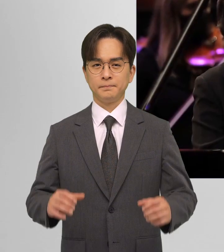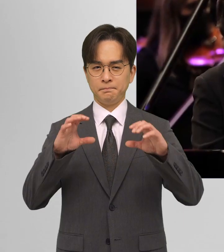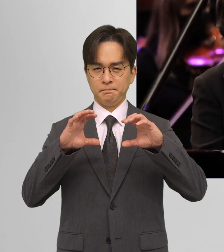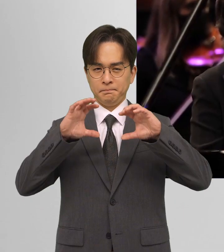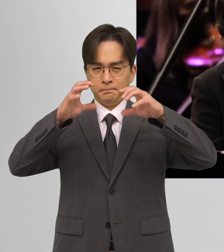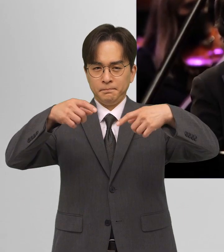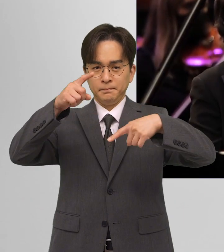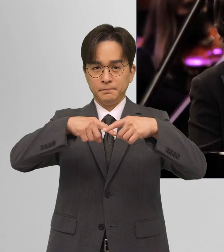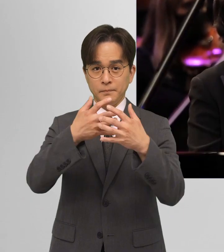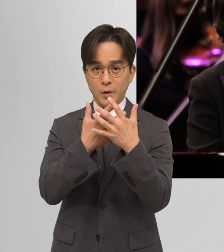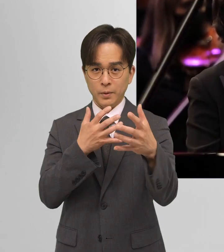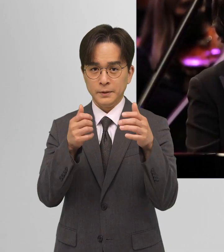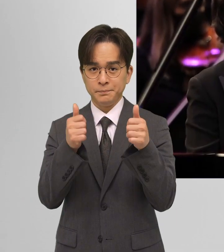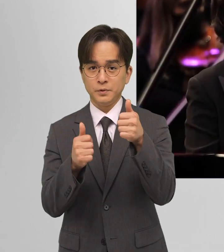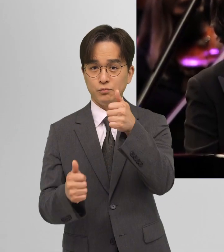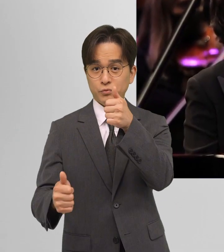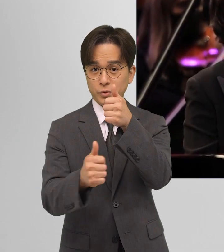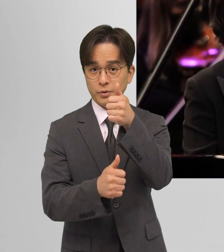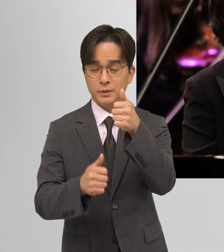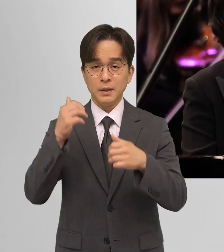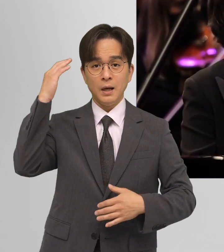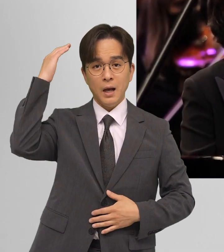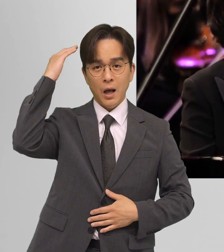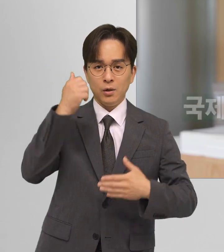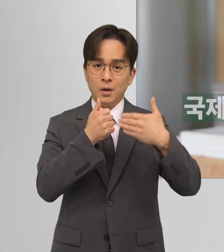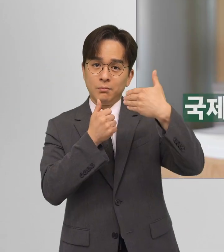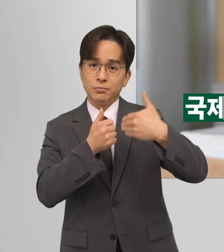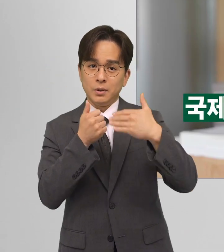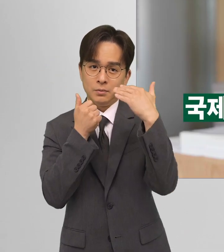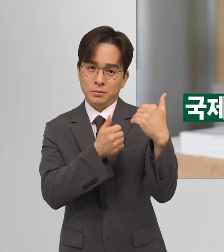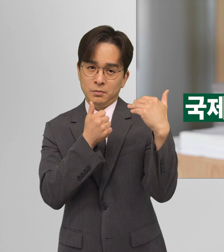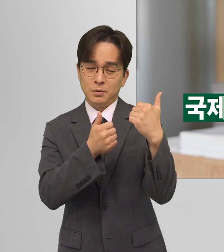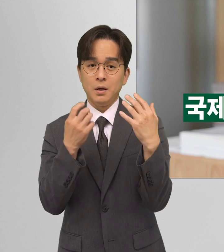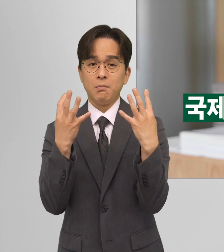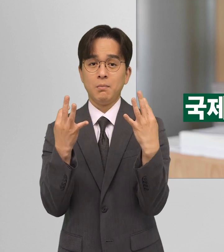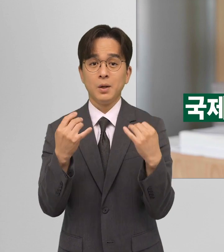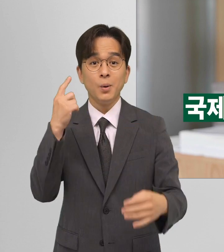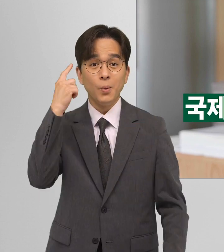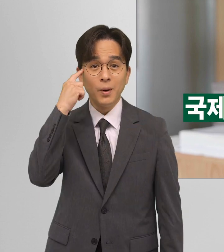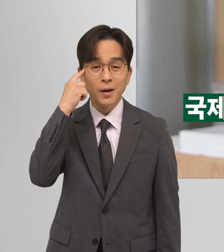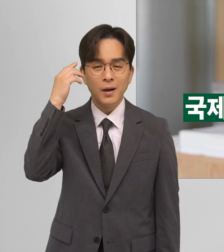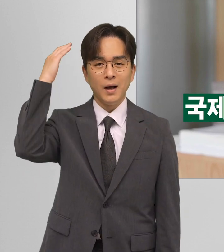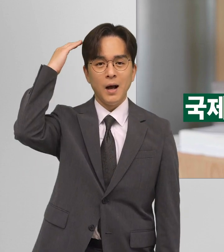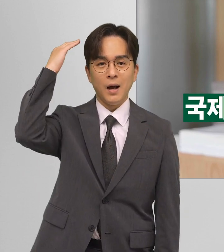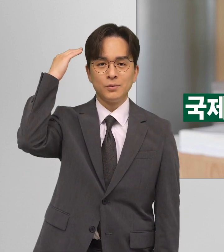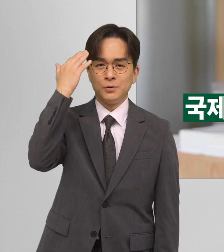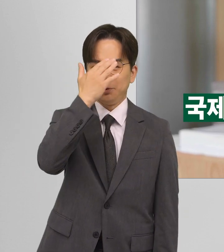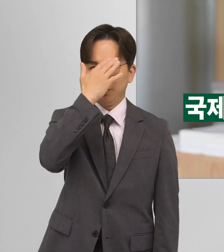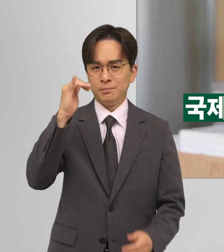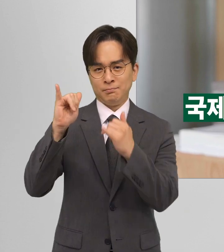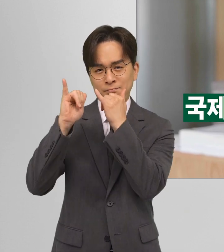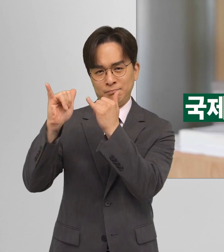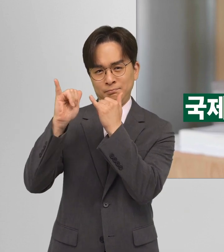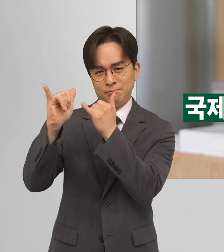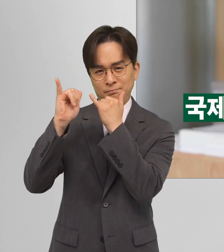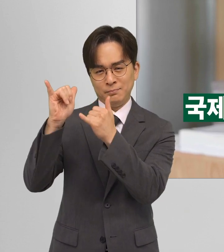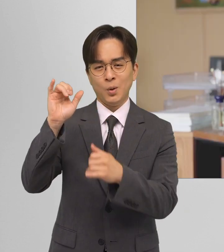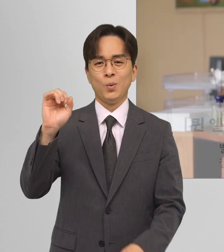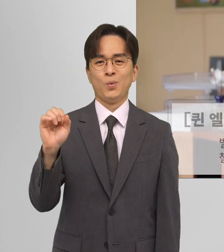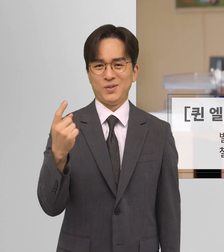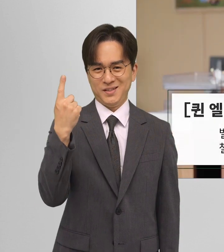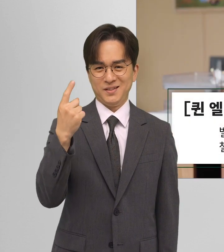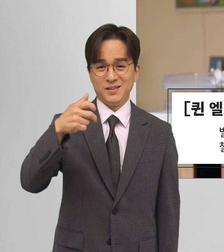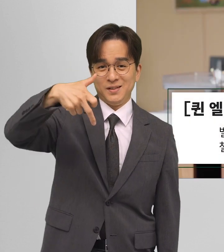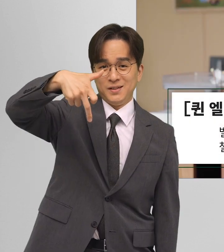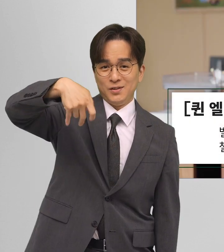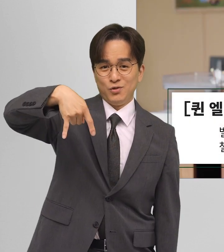어린 학생들이 잘한 덕을 어른이 보는 건데요. 해외 국제 콩쿠르 심사 요청이 굉장히 많이 들어옵니다.